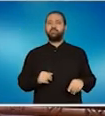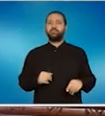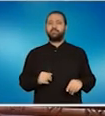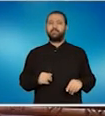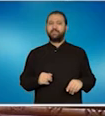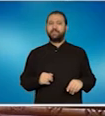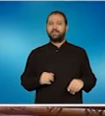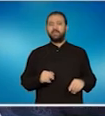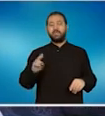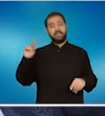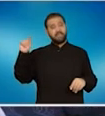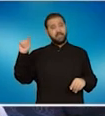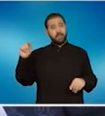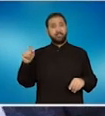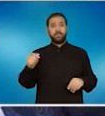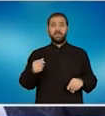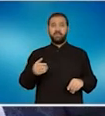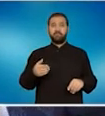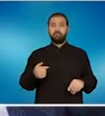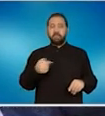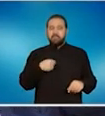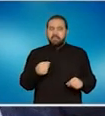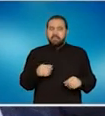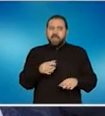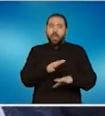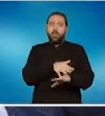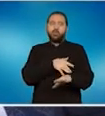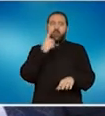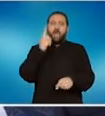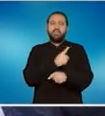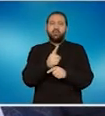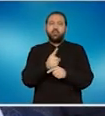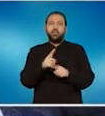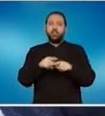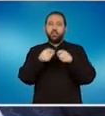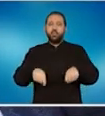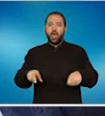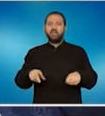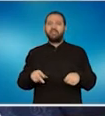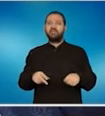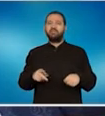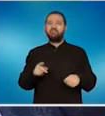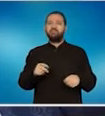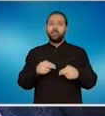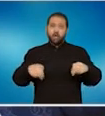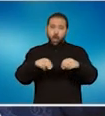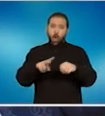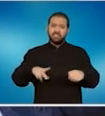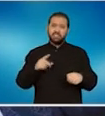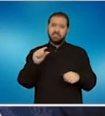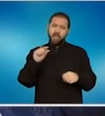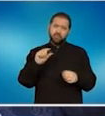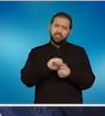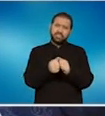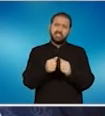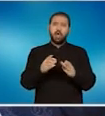de Părintele Galeriu. Pe mine mă frapează totuși un lucru, că deși suntem toți într-un fel sau altul legați de